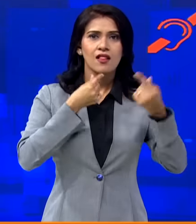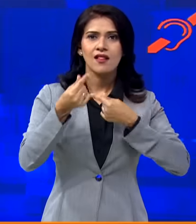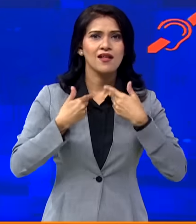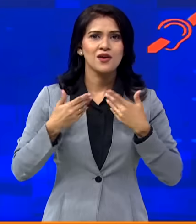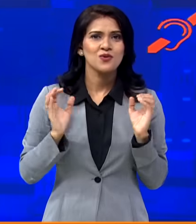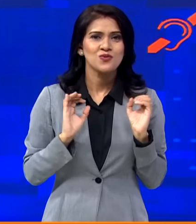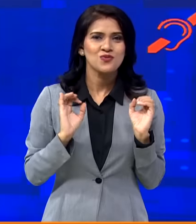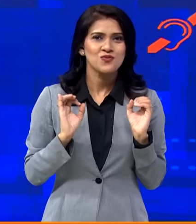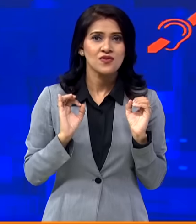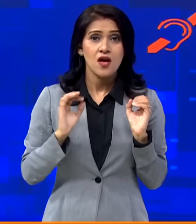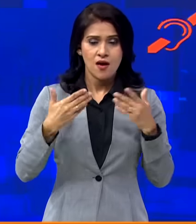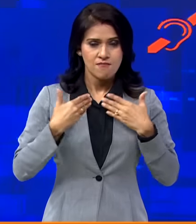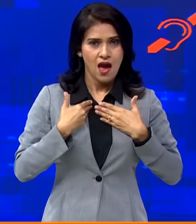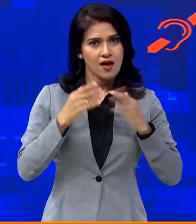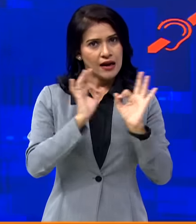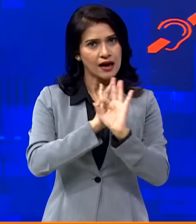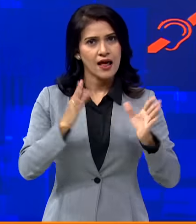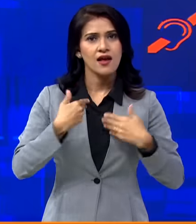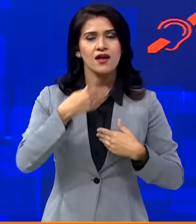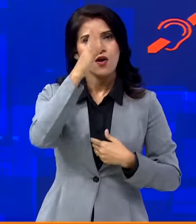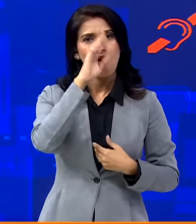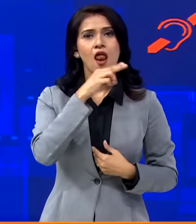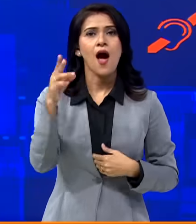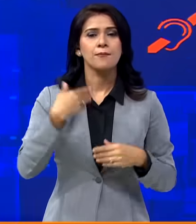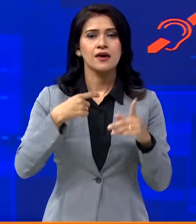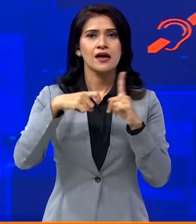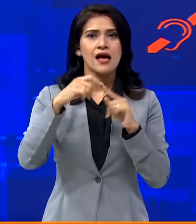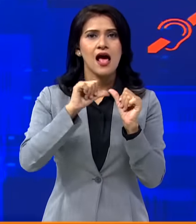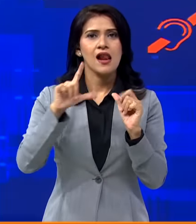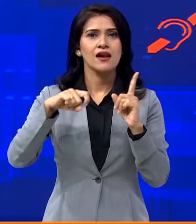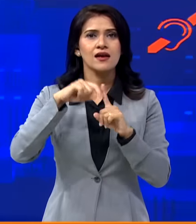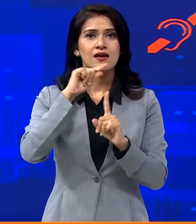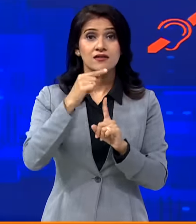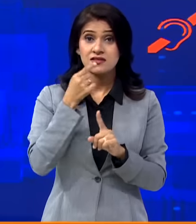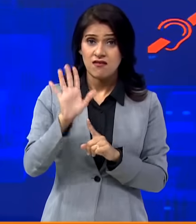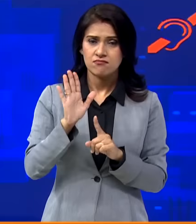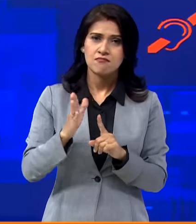जो कहता है कि मैं कल की अवतार हूं उसके चार लठ लगने